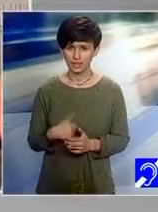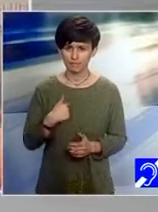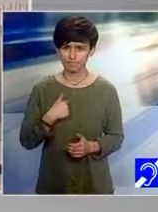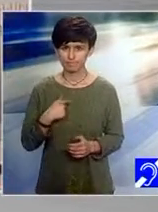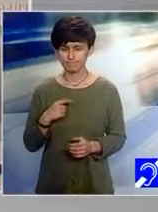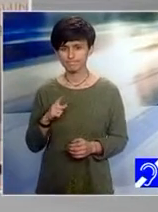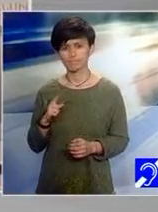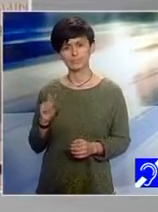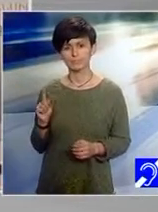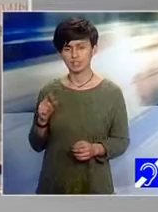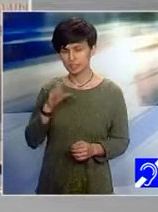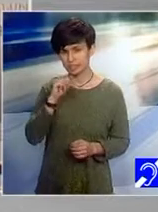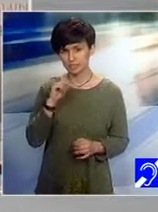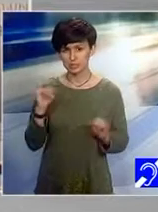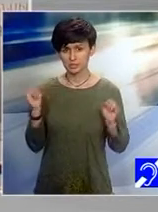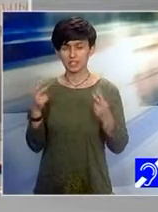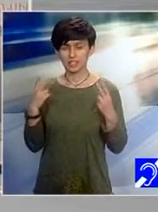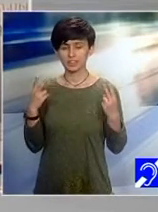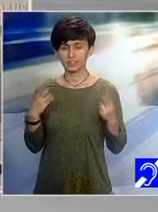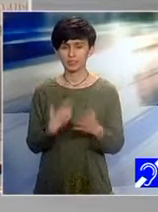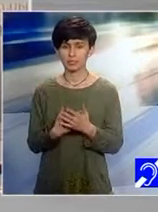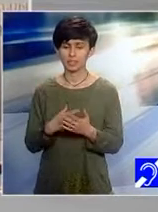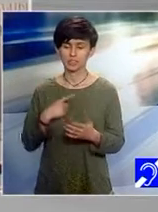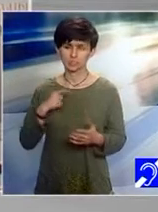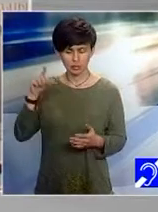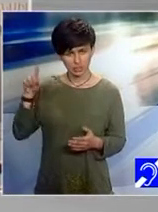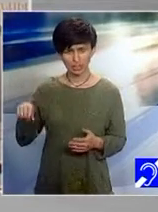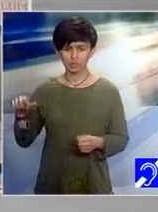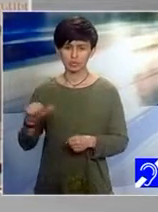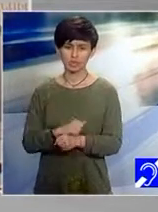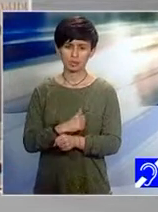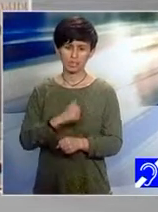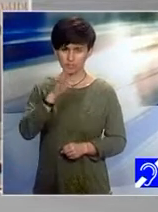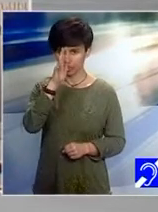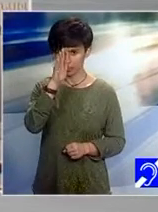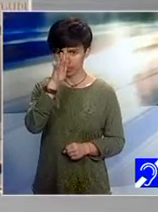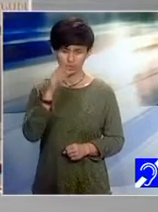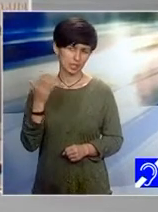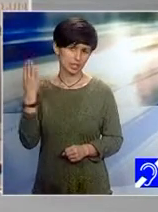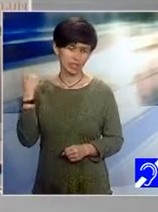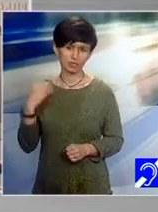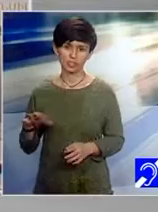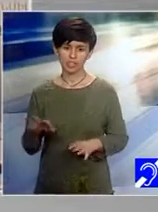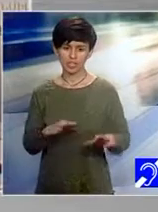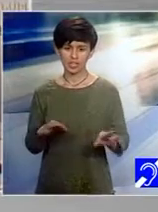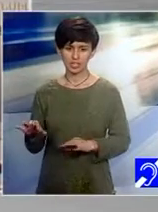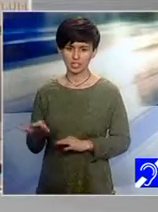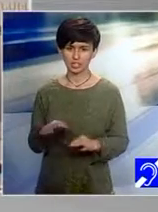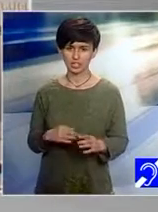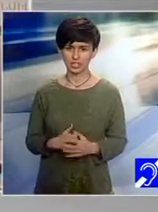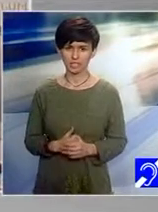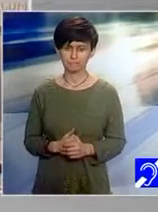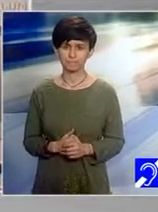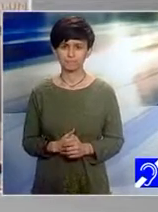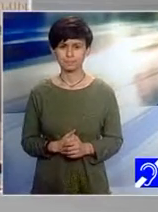Pentru că suntem în luna mai și în aprilie au avut loc alegerile, da, iar